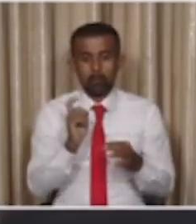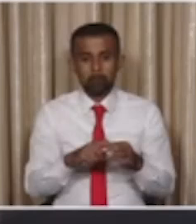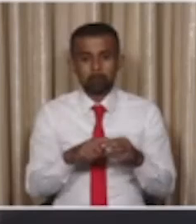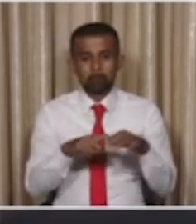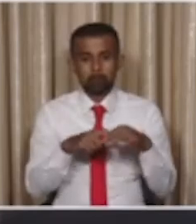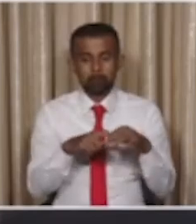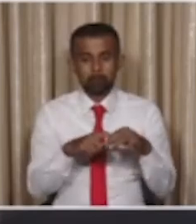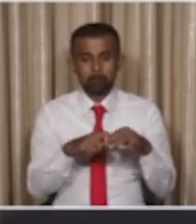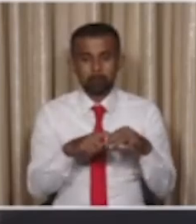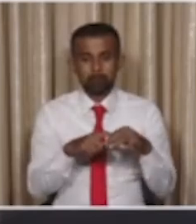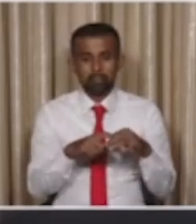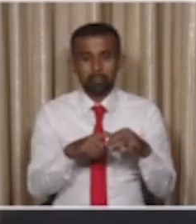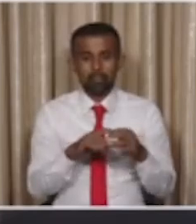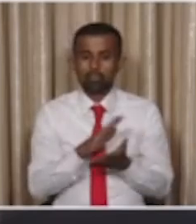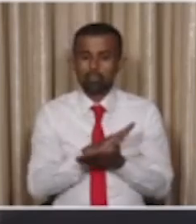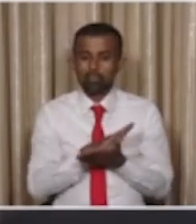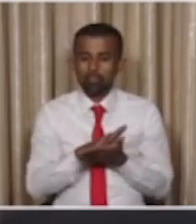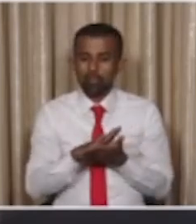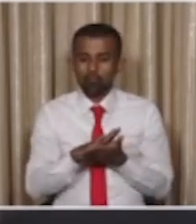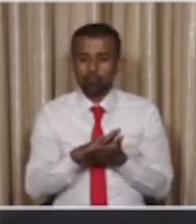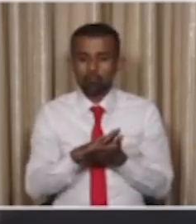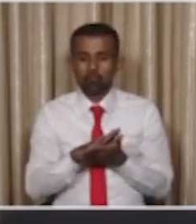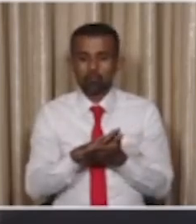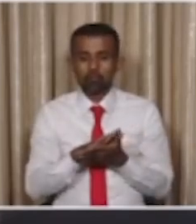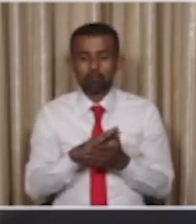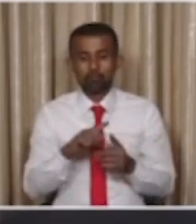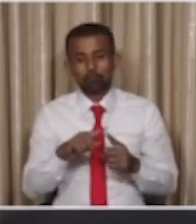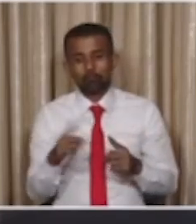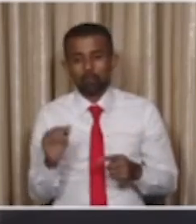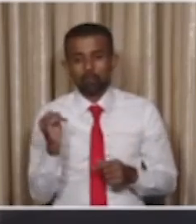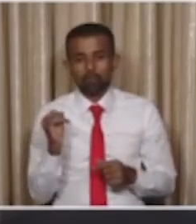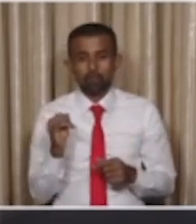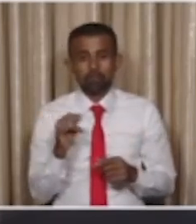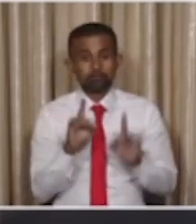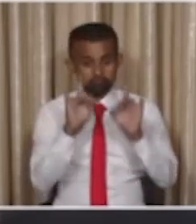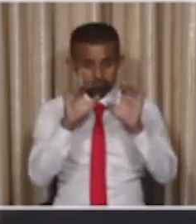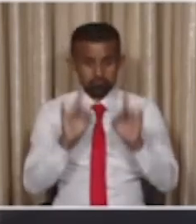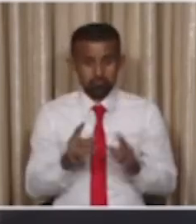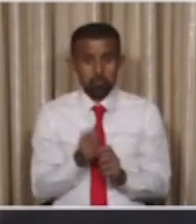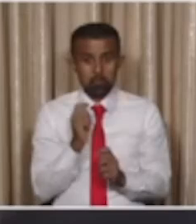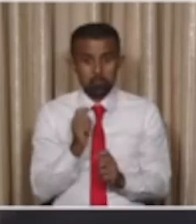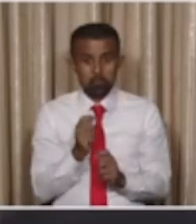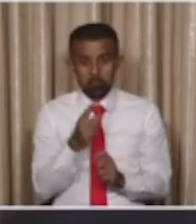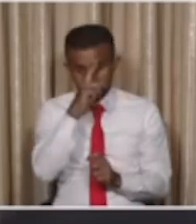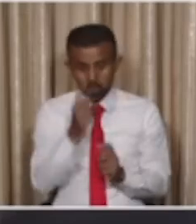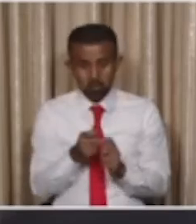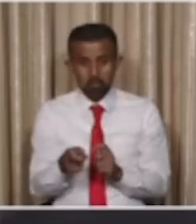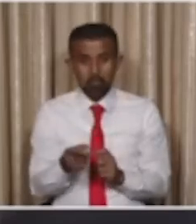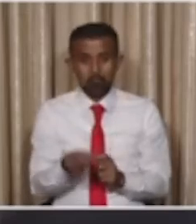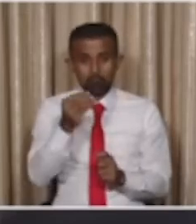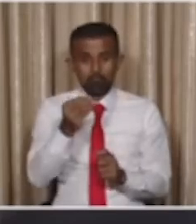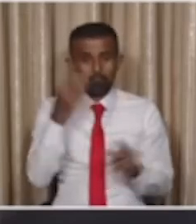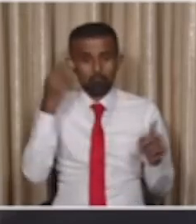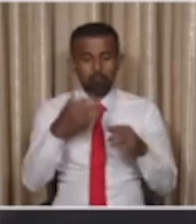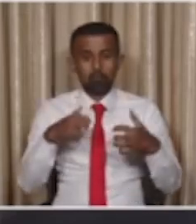සහ සාමාන්‍ය සහ අනිත් නිලධාරීන්ට එවැනිම පරිවැඩි කිරීමක් සම්බන්ධයෙන් තමයි මේ ගැටලුව